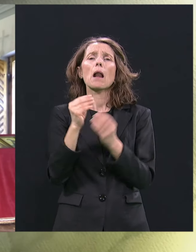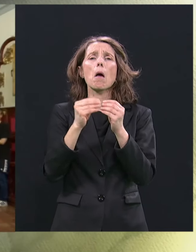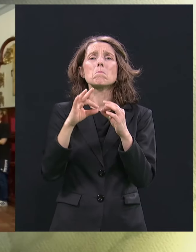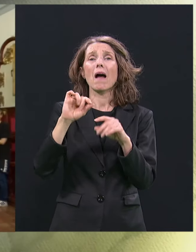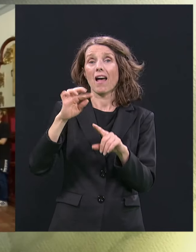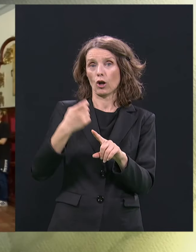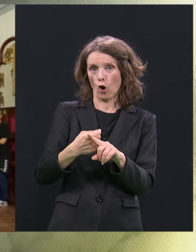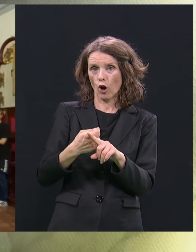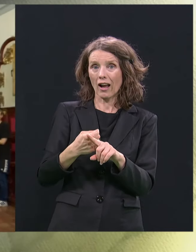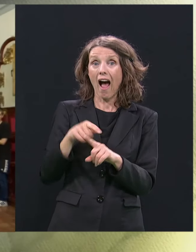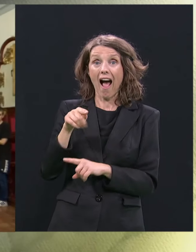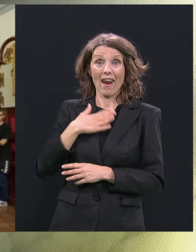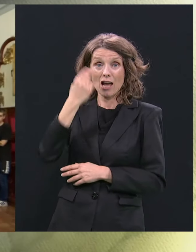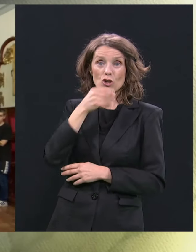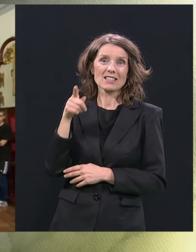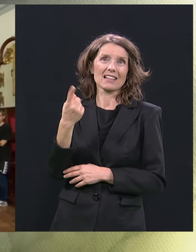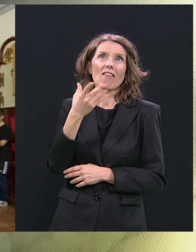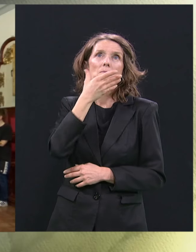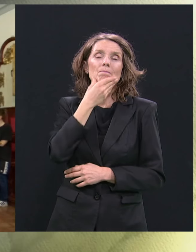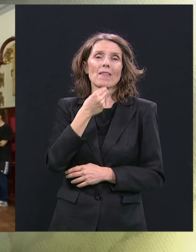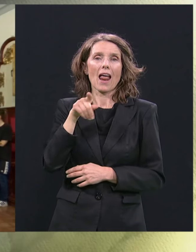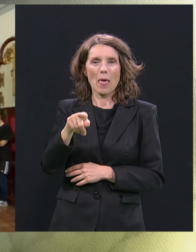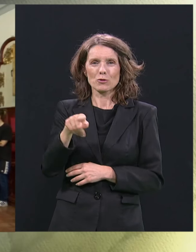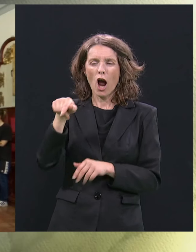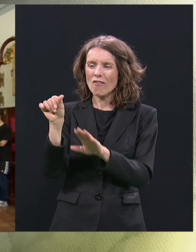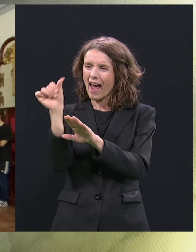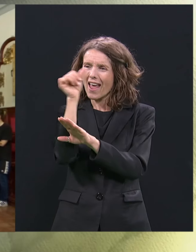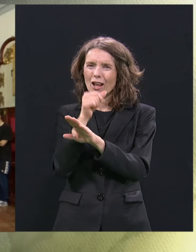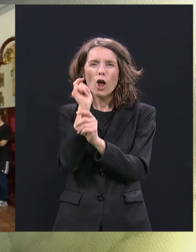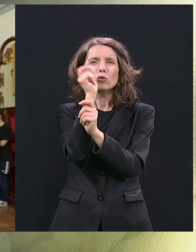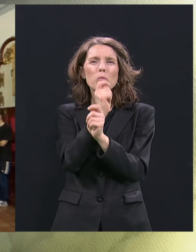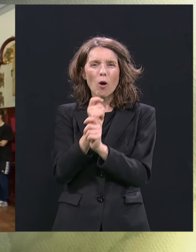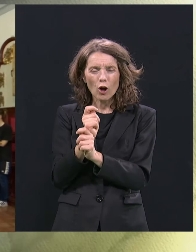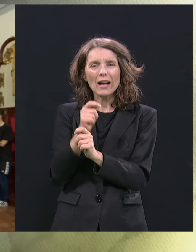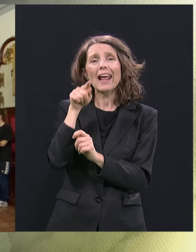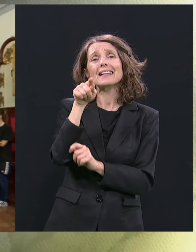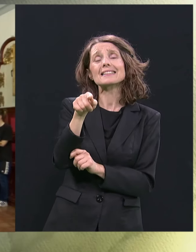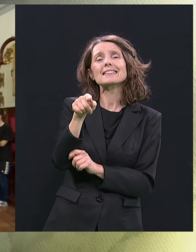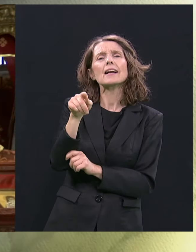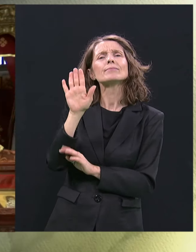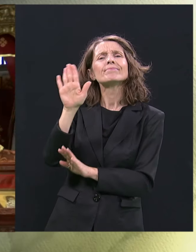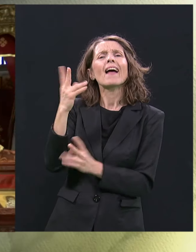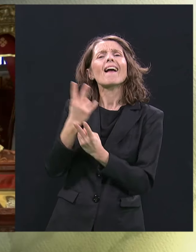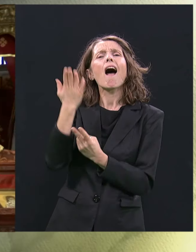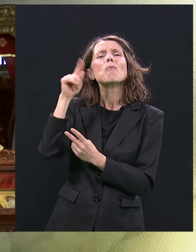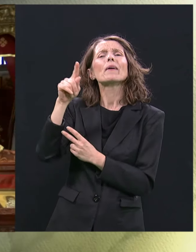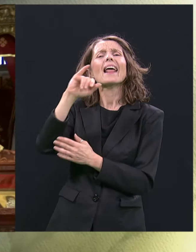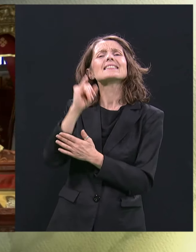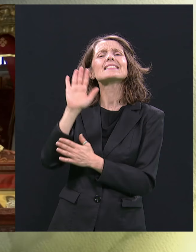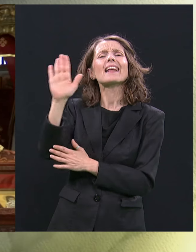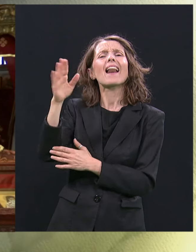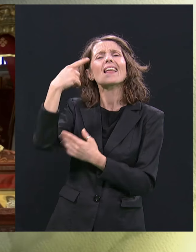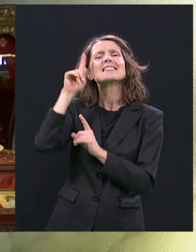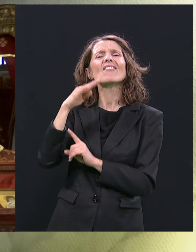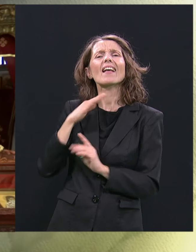crkvi. Duborez je spoj baroka i Vizantije, svetogorska duborezečka škola, a Teodor